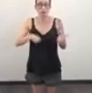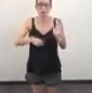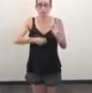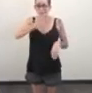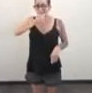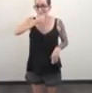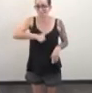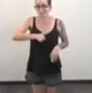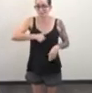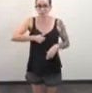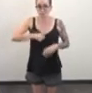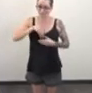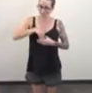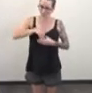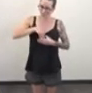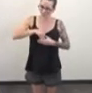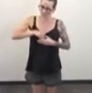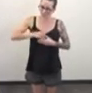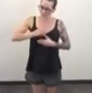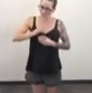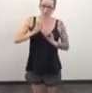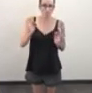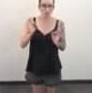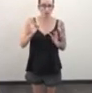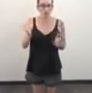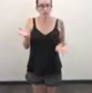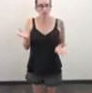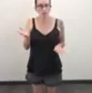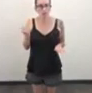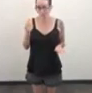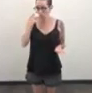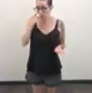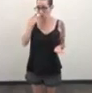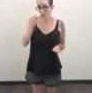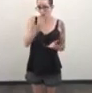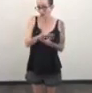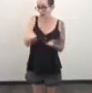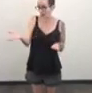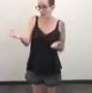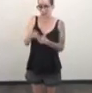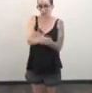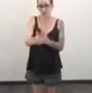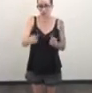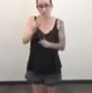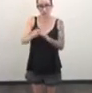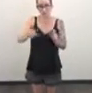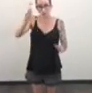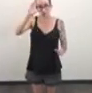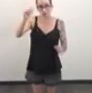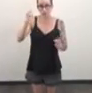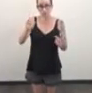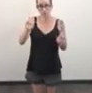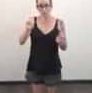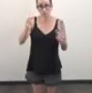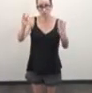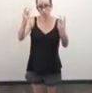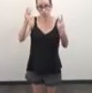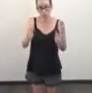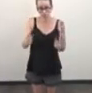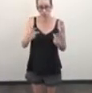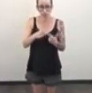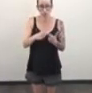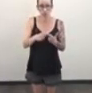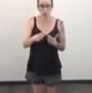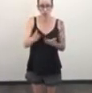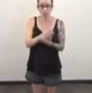par conviction. Voilà, ce constat, c'est celui de l'ensemble d'un secteur de professionnels sous-valorisés, sous-rémunérés